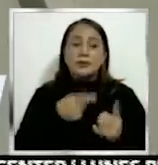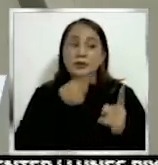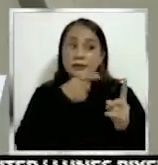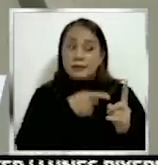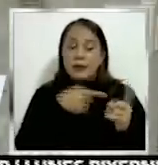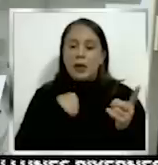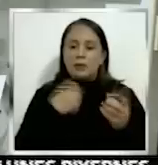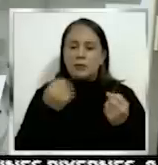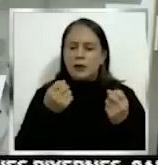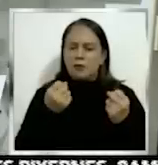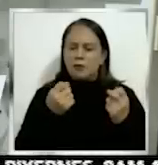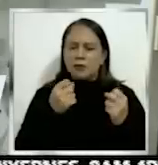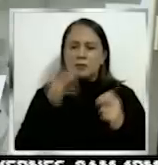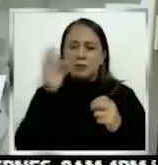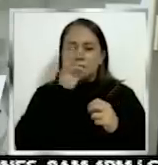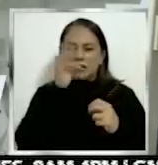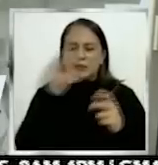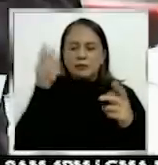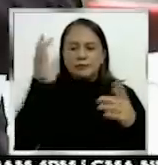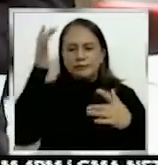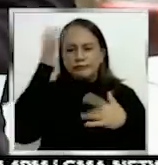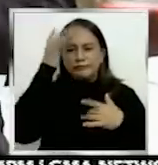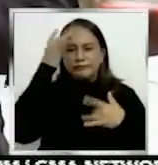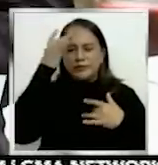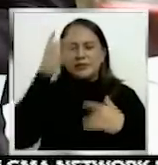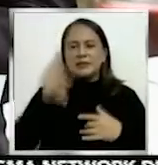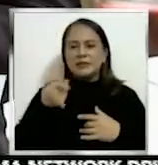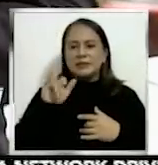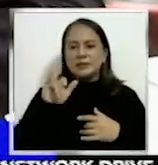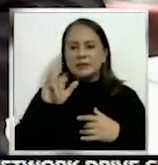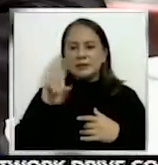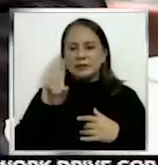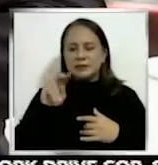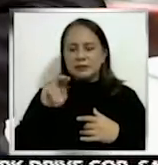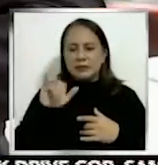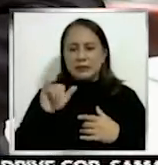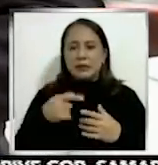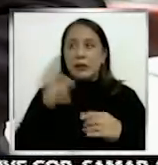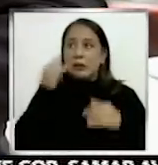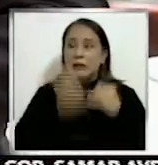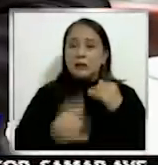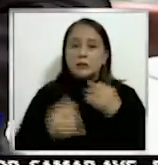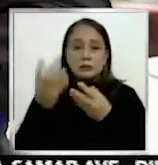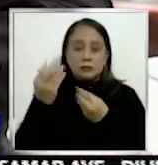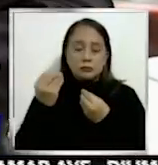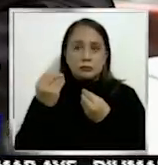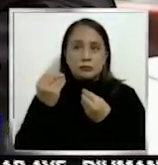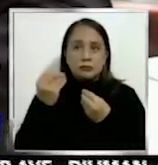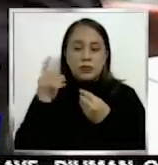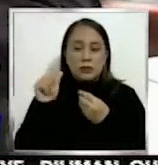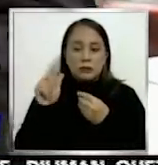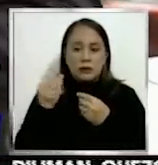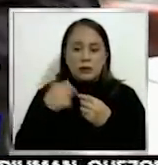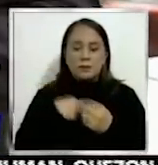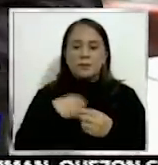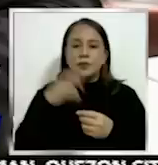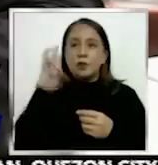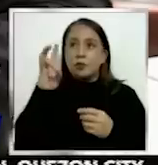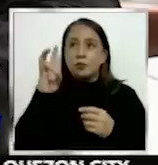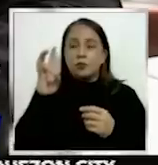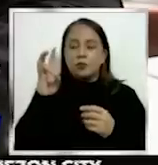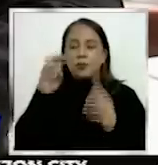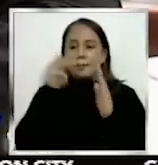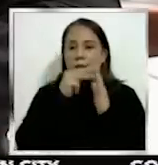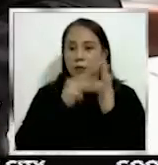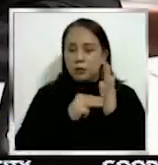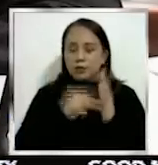Pilipinong nagkakasakit ng chronic kidney disease. Sa pinakahuling tala, 7 milyong Pilipino ang may chronic kidney disease. Napakahalaga raw